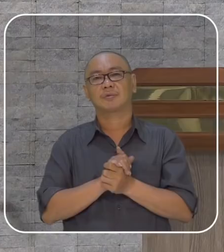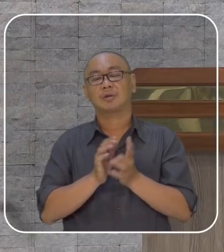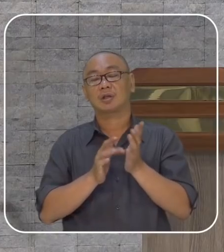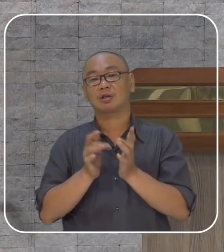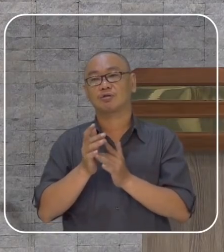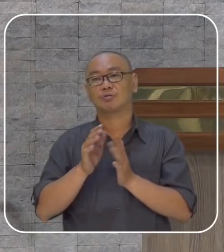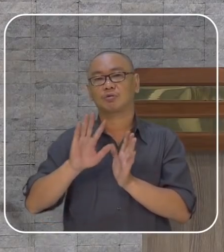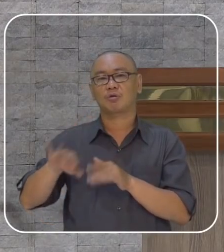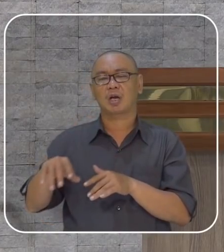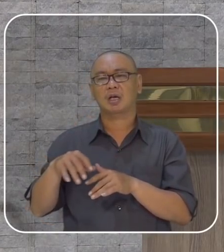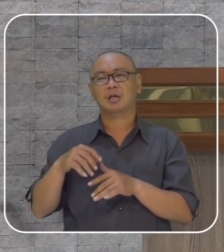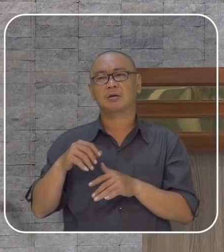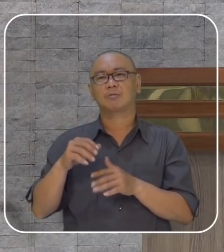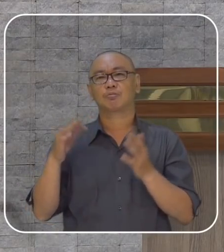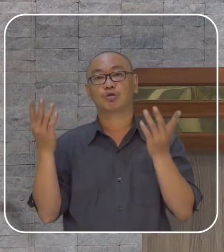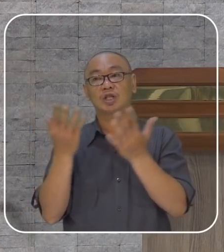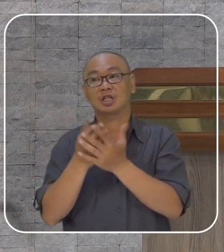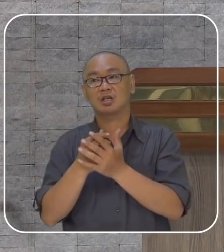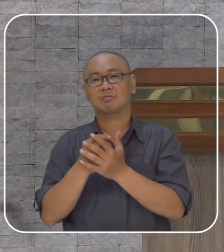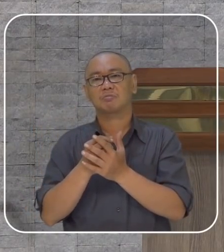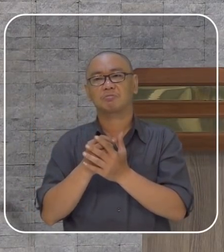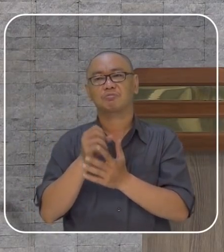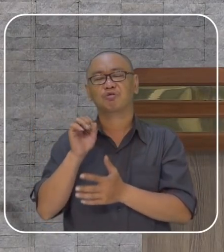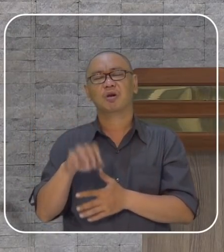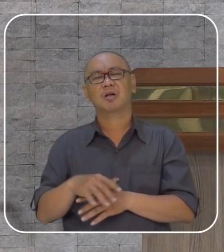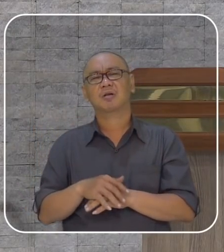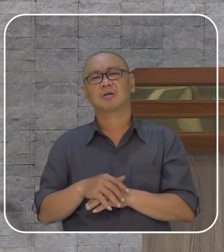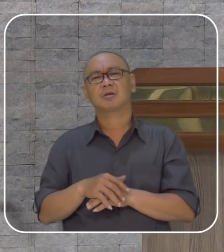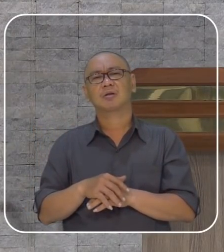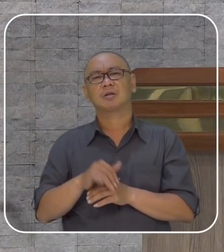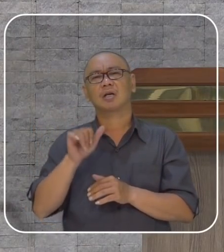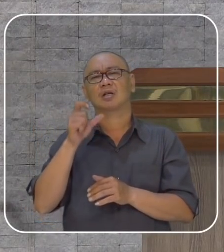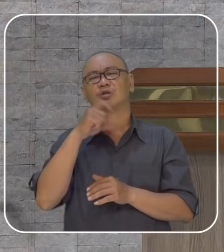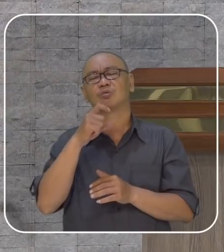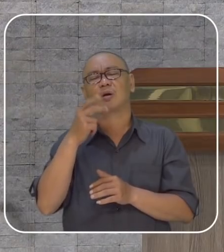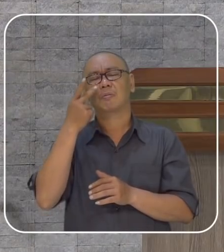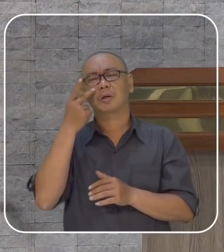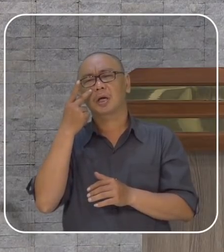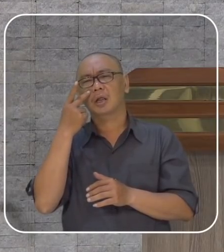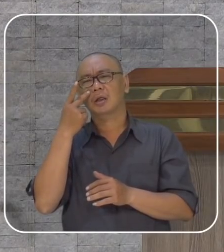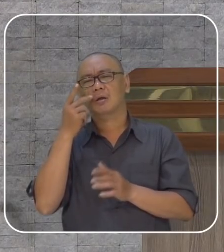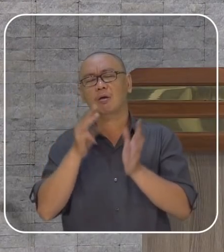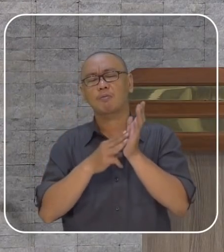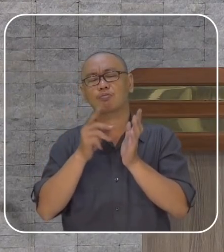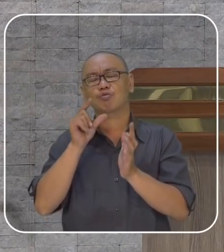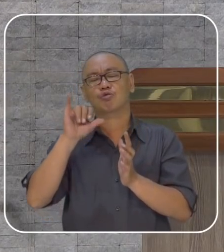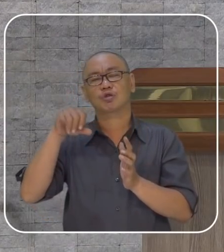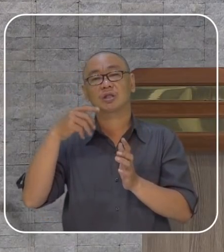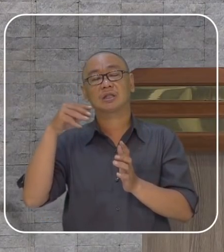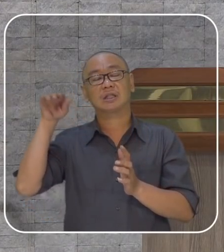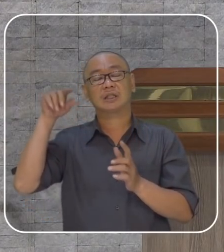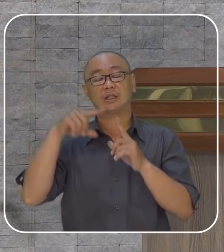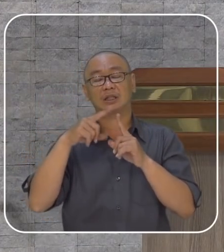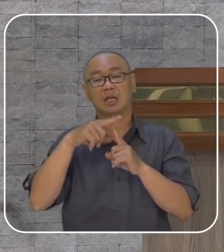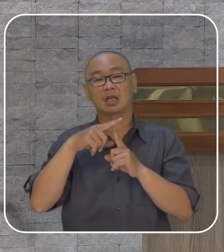menolak adanya murid-murid yang murahan, yang hanya melihat pada mujizat, yang hanya melihat